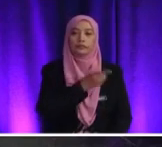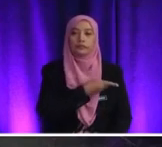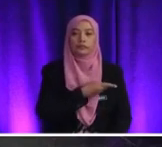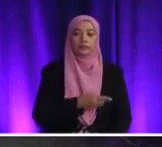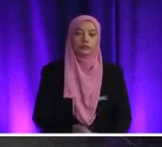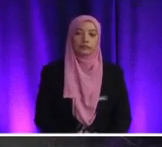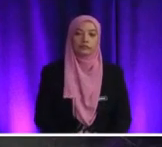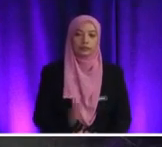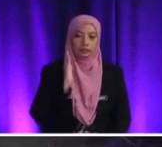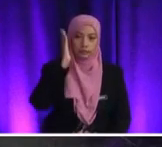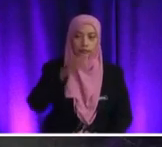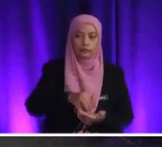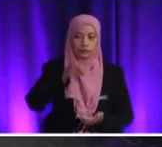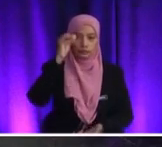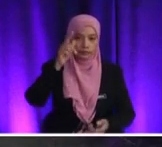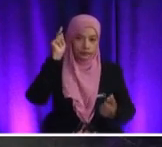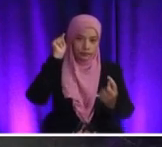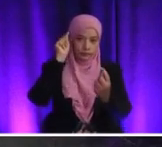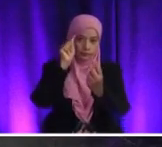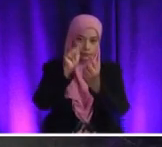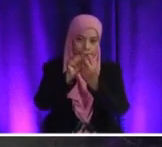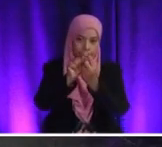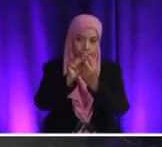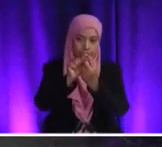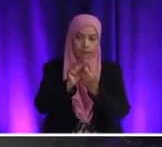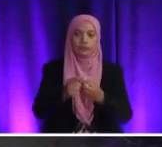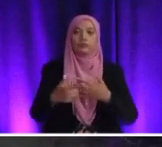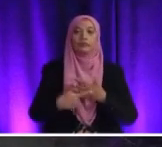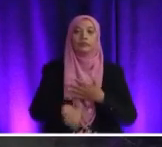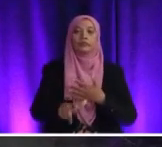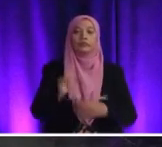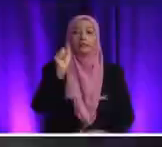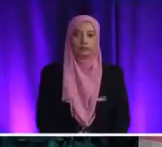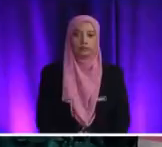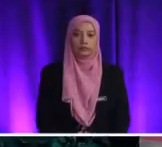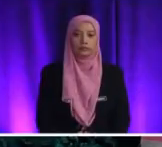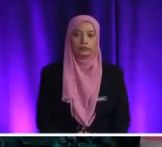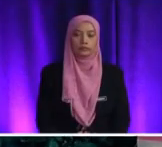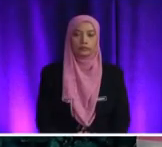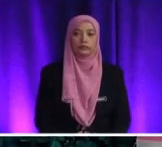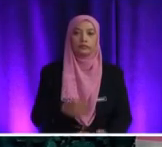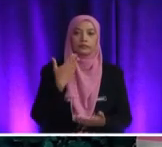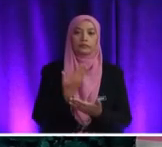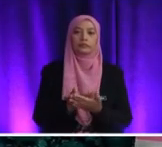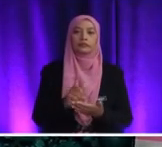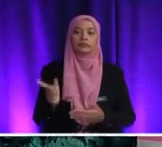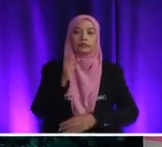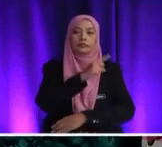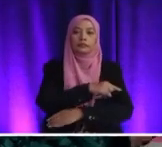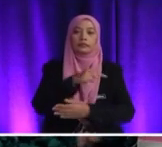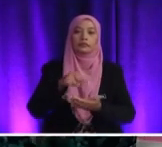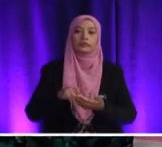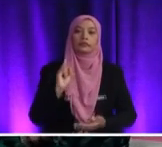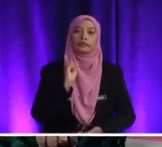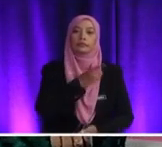7 selepas SPN demi masa depan apa nyetir saya hari ini kita akan